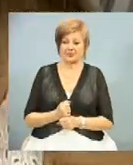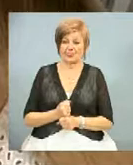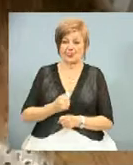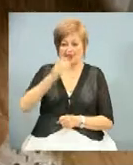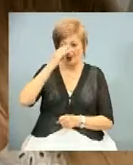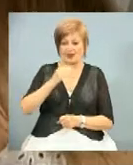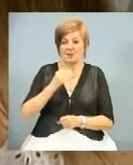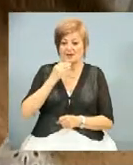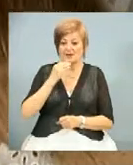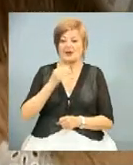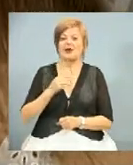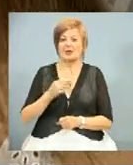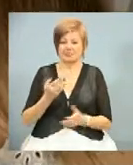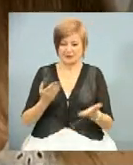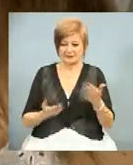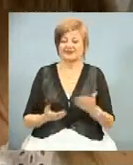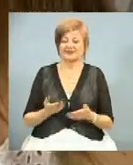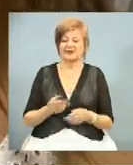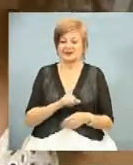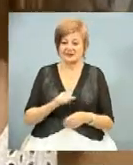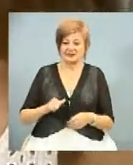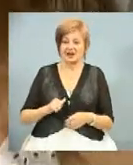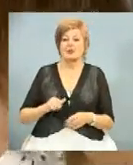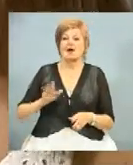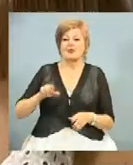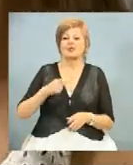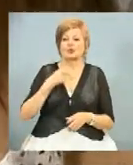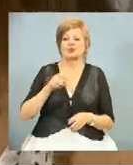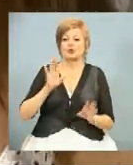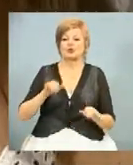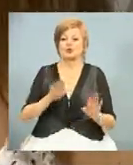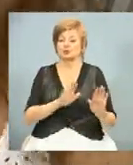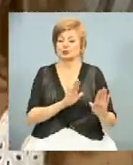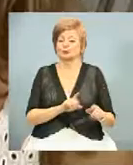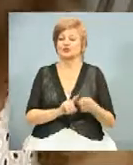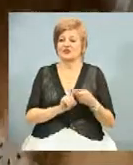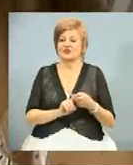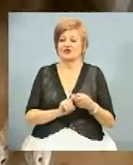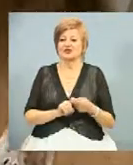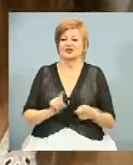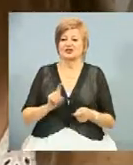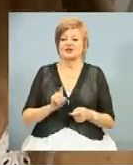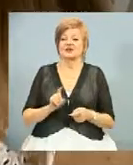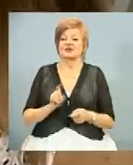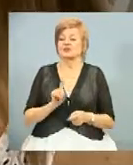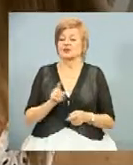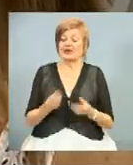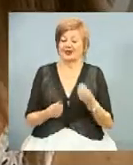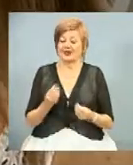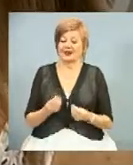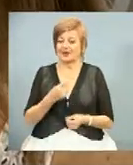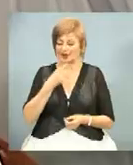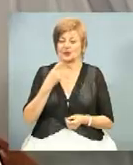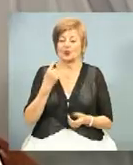їх заставляв туди, щоб ти менше грав в комп'ютер, так? А потім каже, да, хай там побудуть віруси, щоб Ярослав не грав багато в